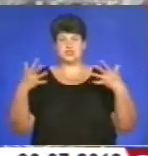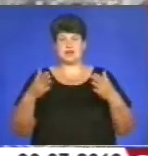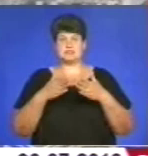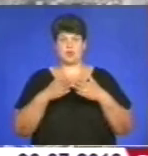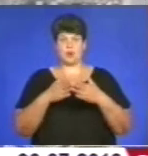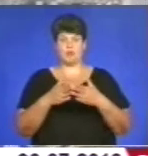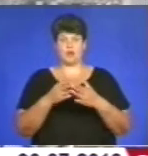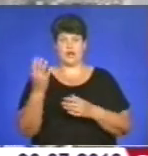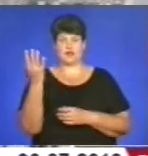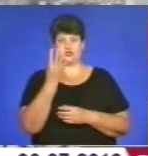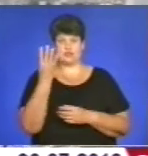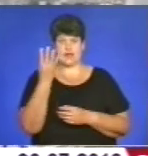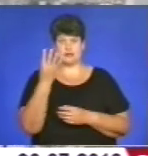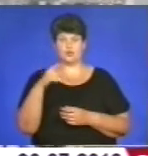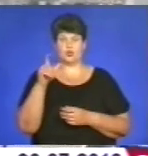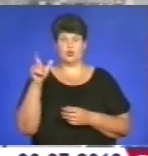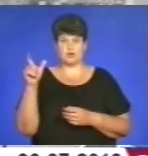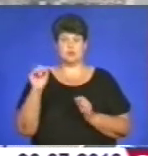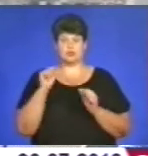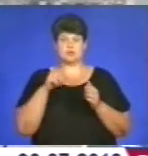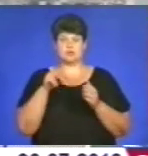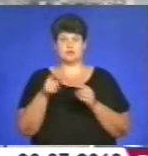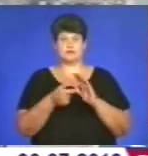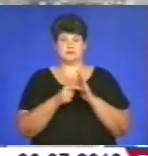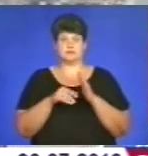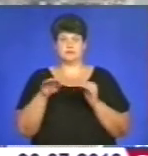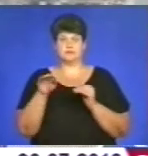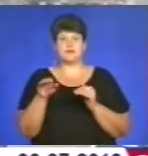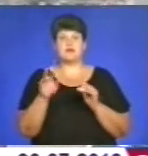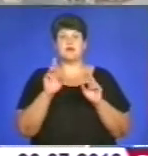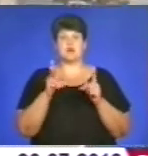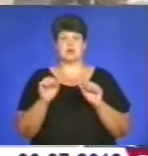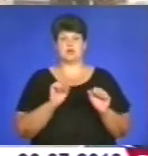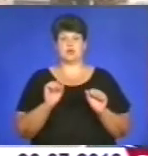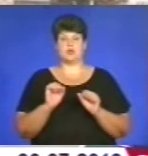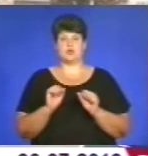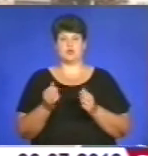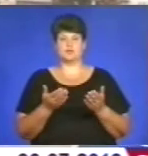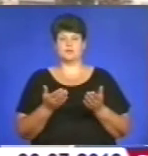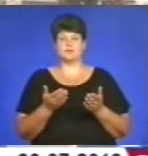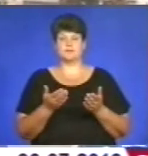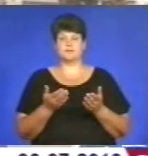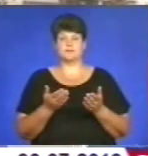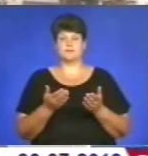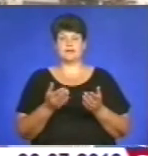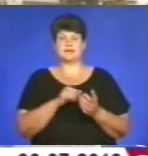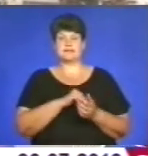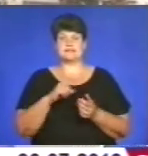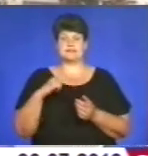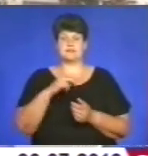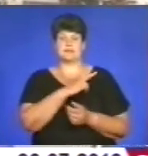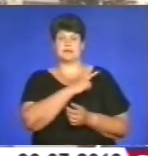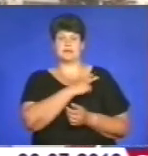корабель, четверо людей там поміщається в цьому приміщенні, і як вони керують. Як самий капітан, як